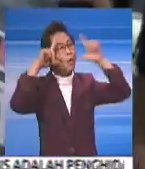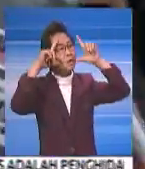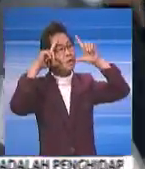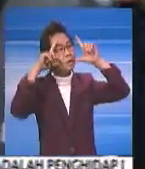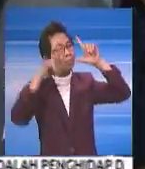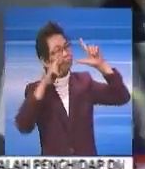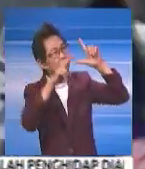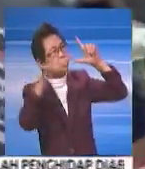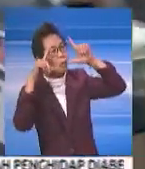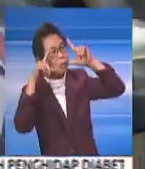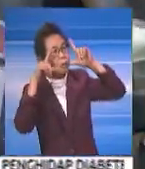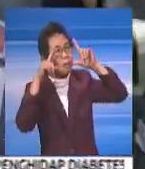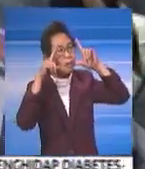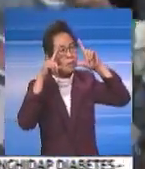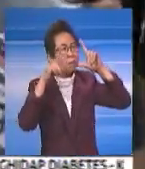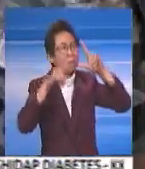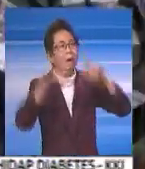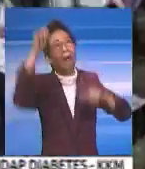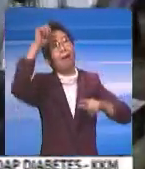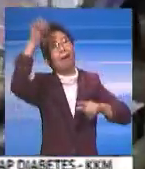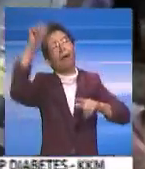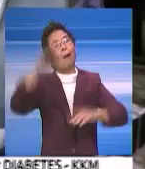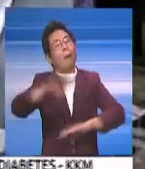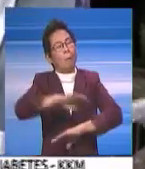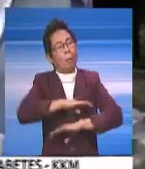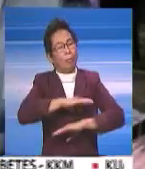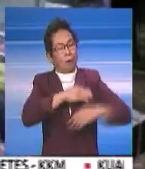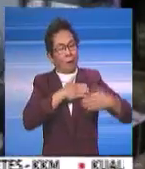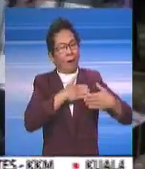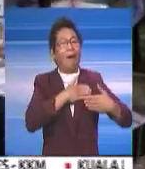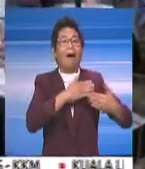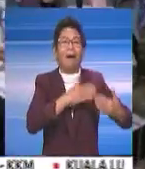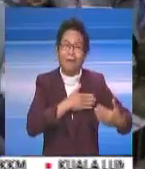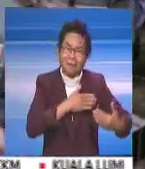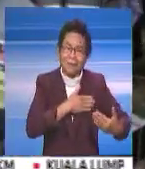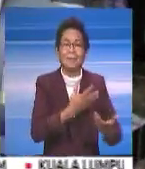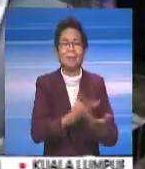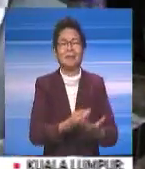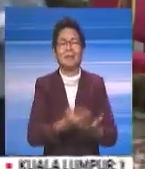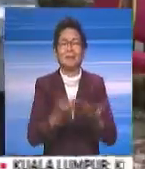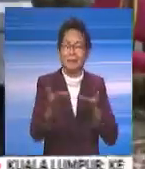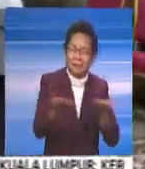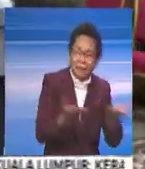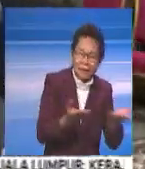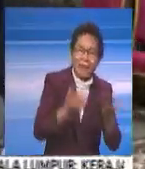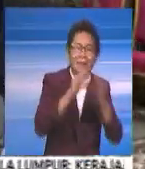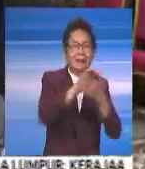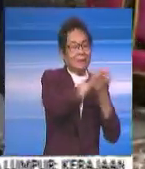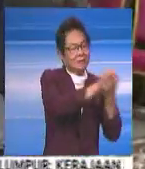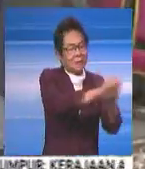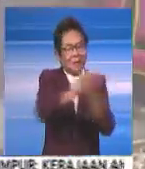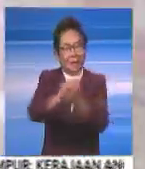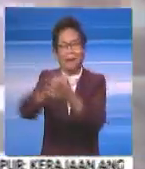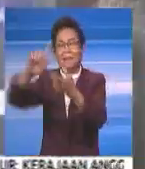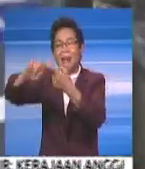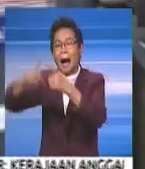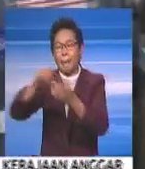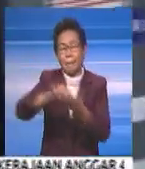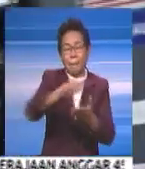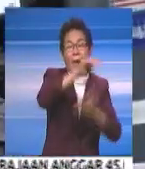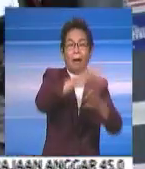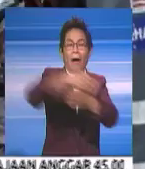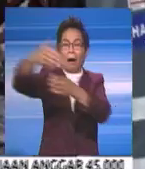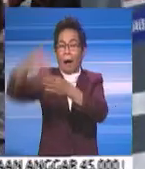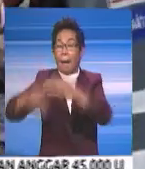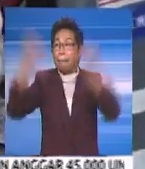sendiri, subhanallah, satu kepuasan hati dapat melayani Dhuyuful Rahmah. Jadi tahniah kepada sahabat maktab. Dengan